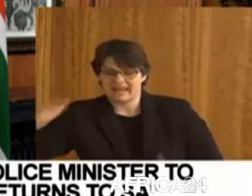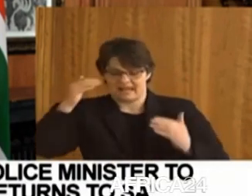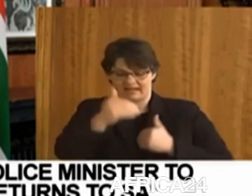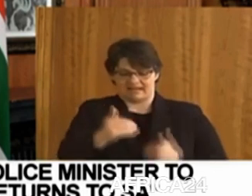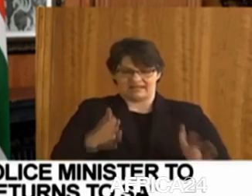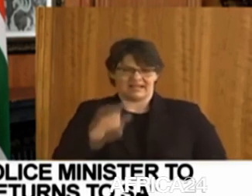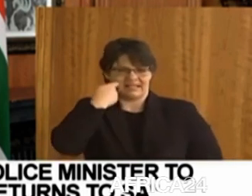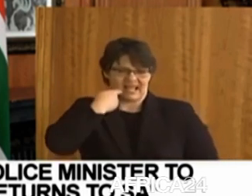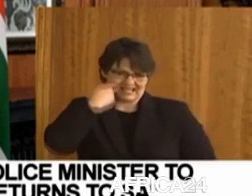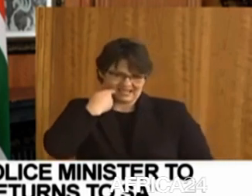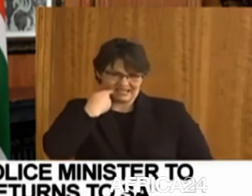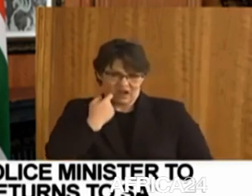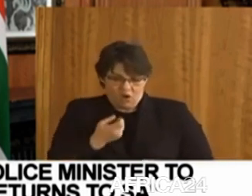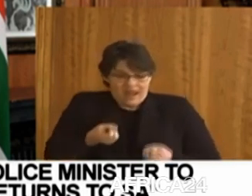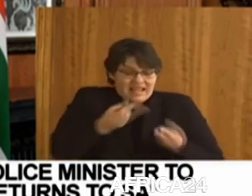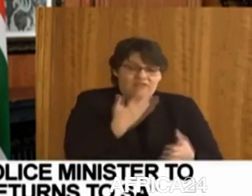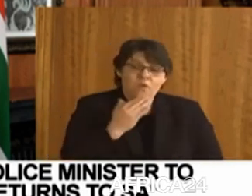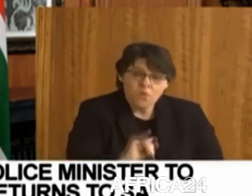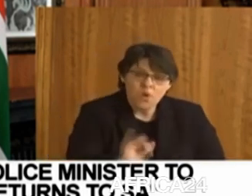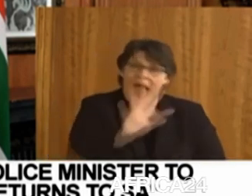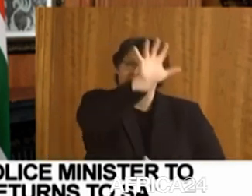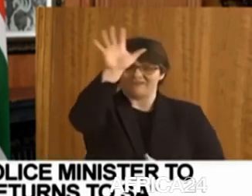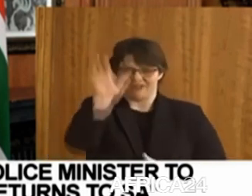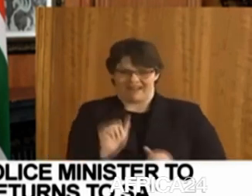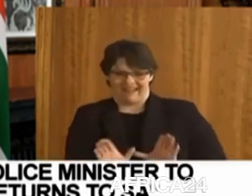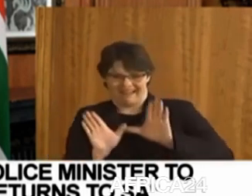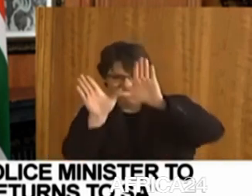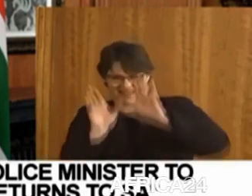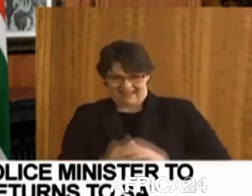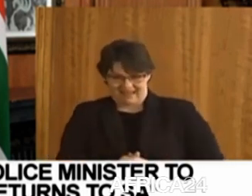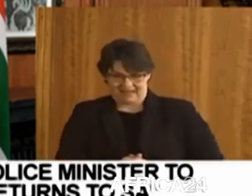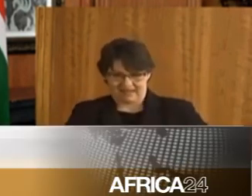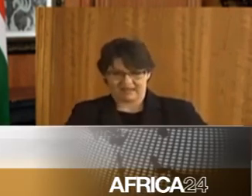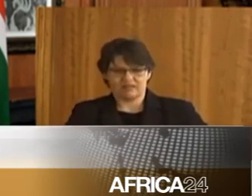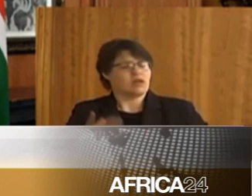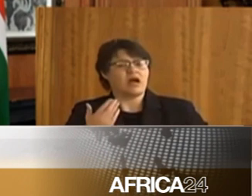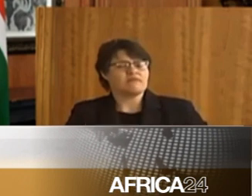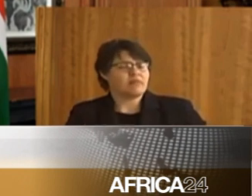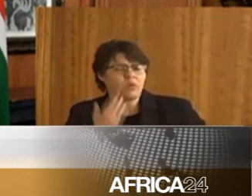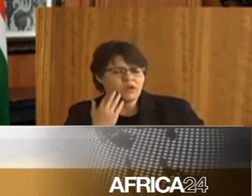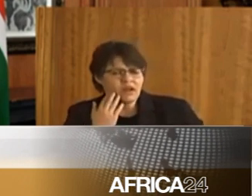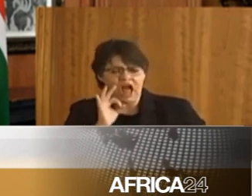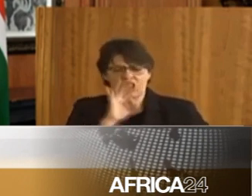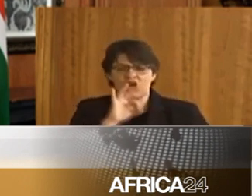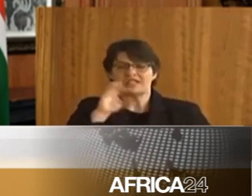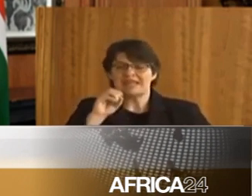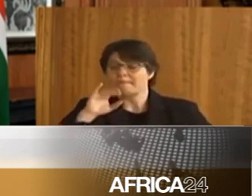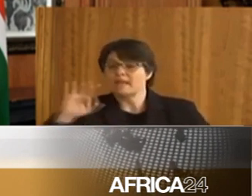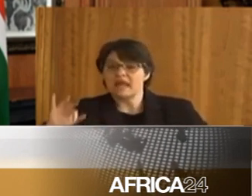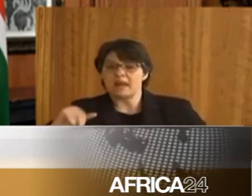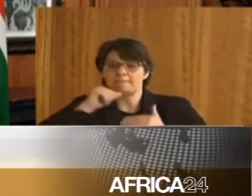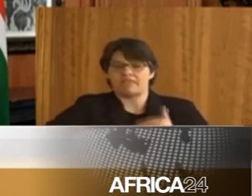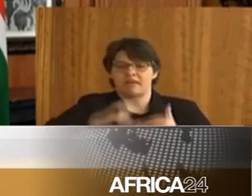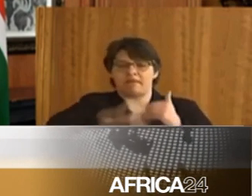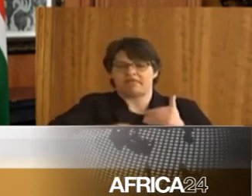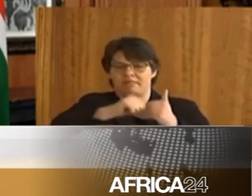millions de kits de tests, 10 000 ventilateurs et 80 millions de masques par mois. Almost 30 million per month, as well